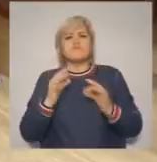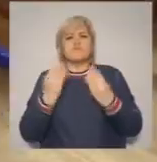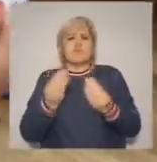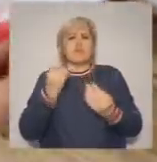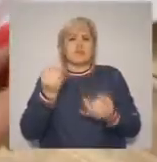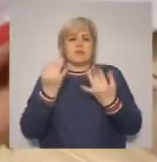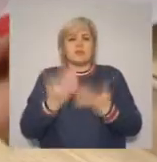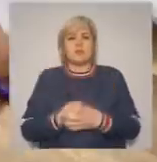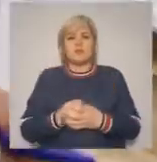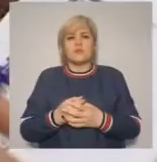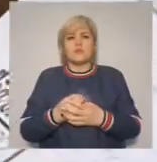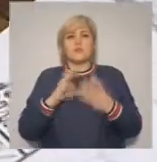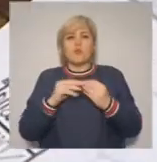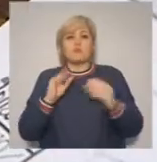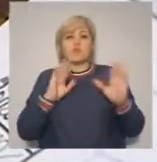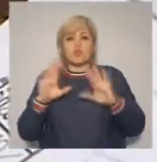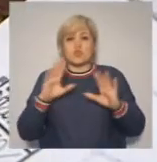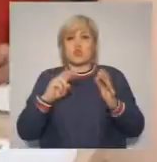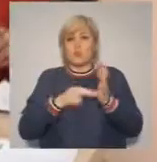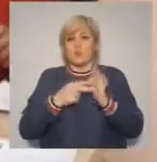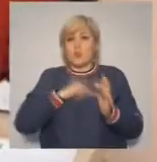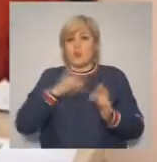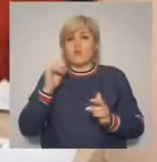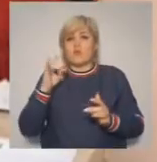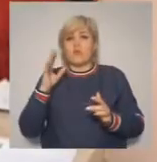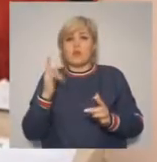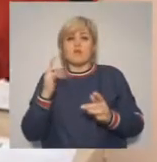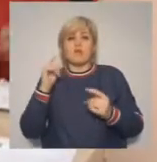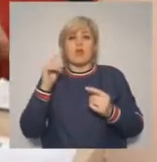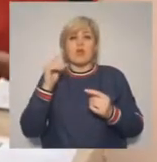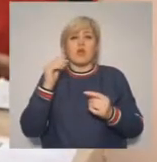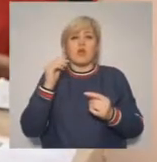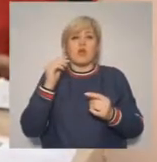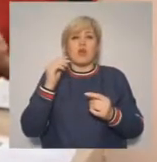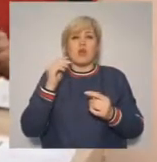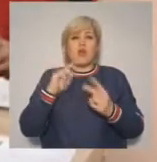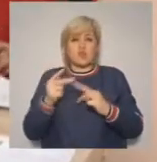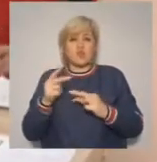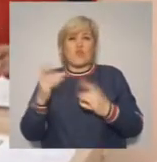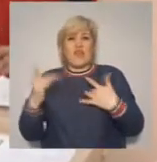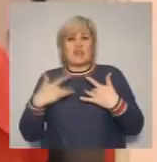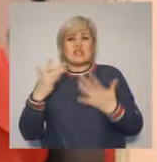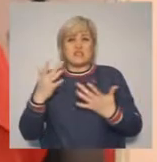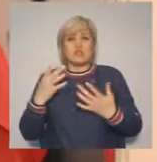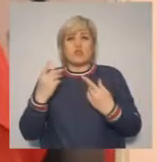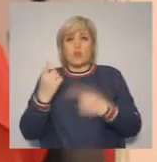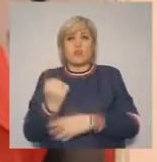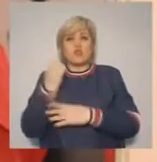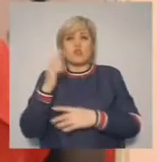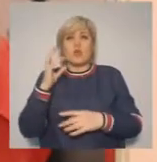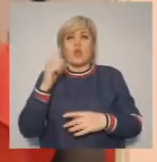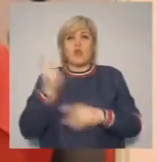неинтересно. В очередном режиссерском проекте «Варвары» в качестве актрисы ее поддерживает однокурсница по Нижегородскому театральному училищу